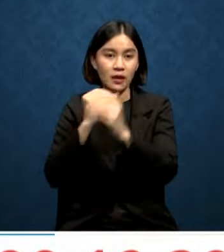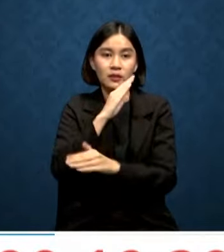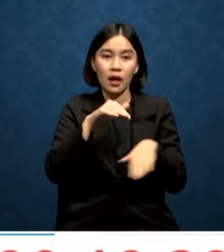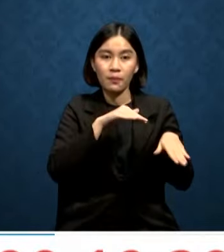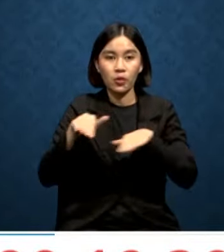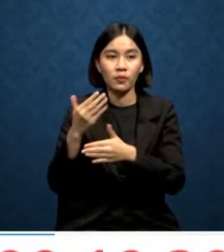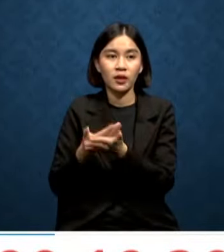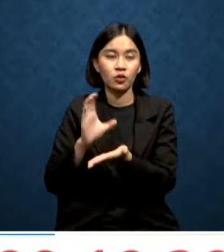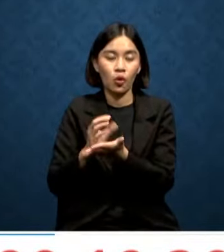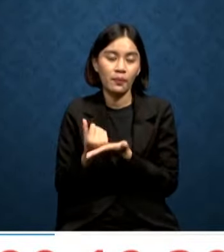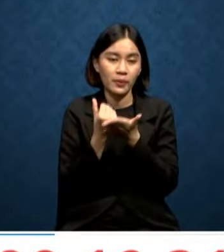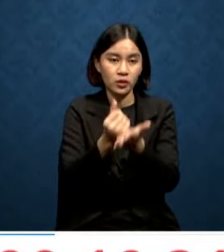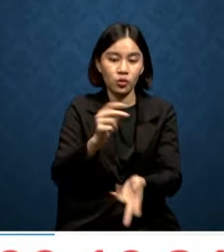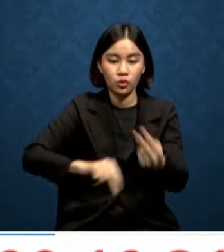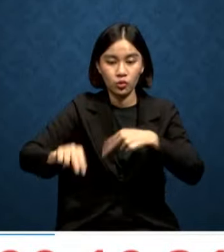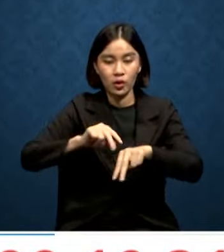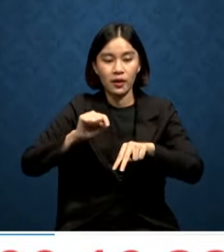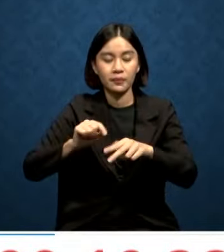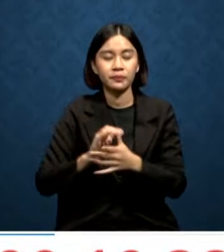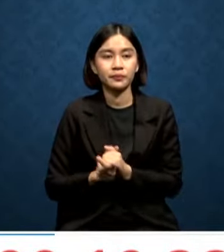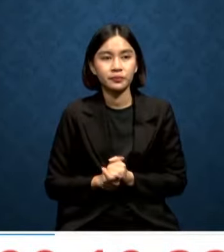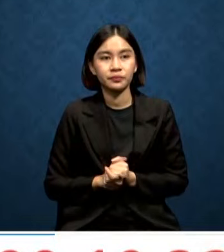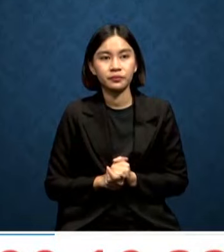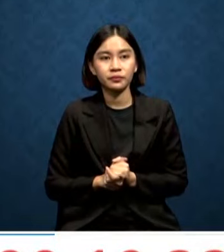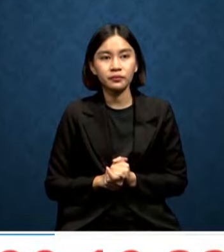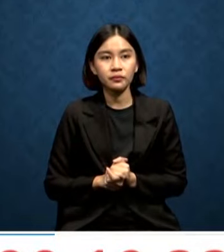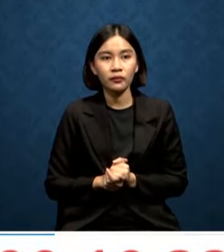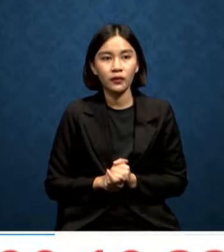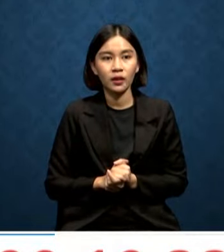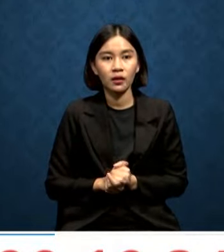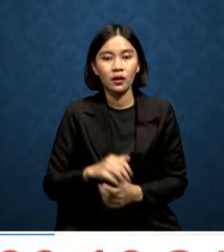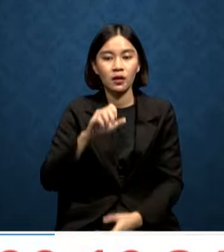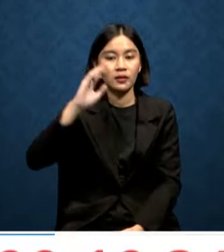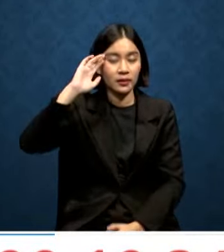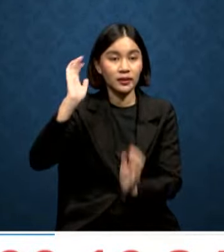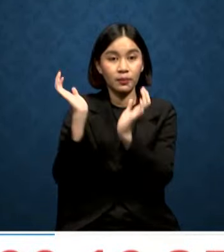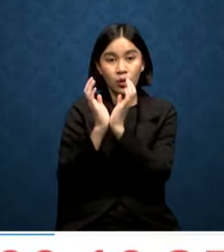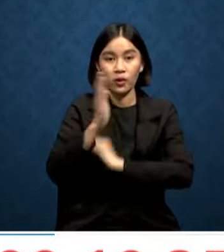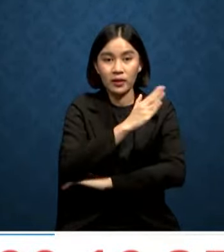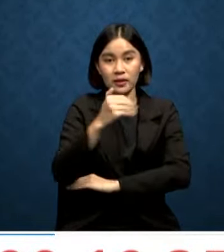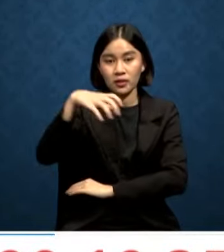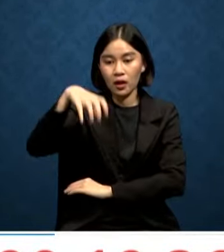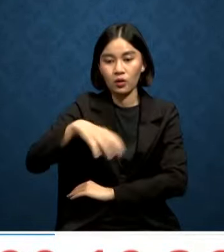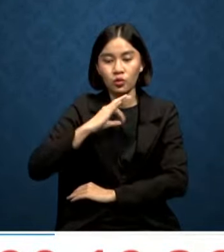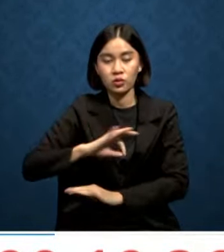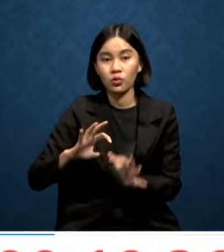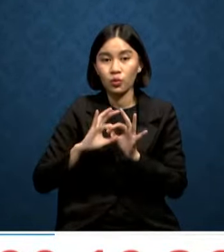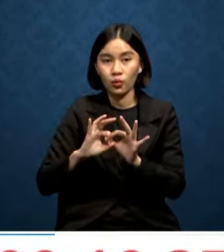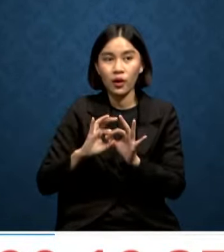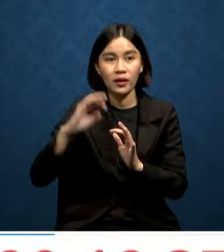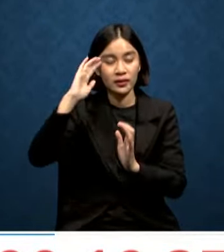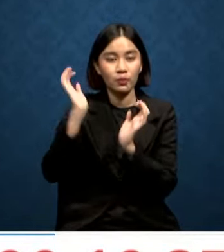ด้านงบประมาณที่จะเข้าไปช่วยเหลือนะครับในส่วนของสำนักงานตำรวจแห่งชาติครับก็มีข้อห่วงใยโดยเฉพาะสำหรับตำรวจ